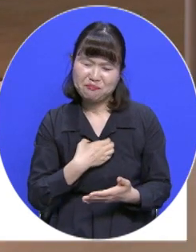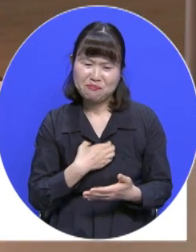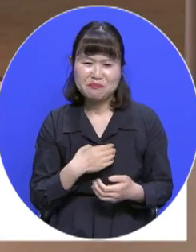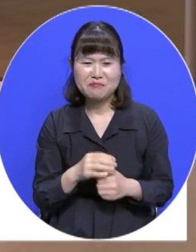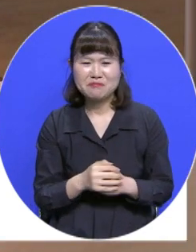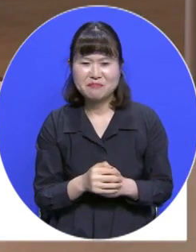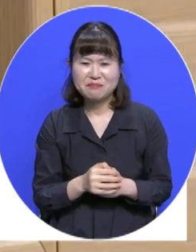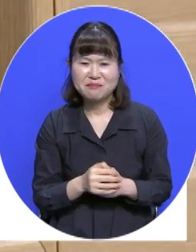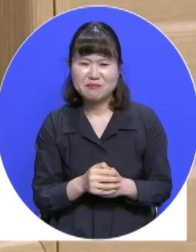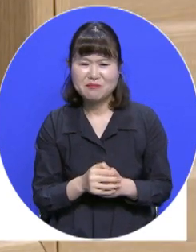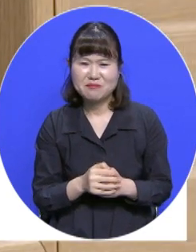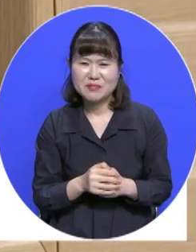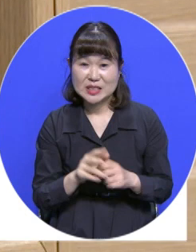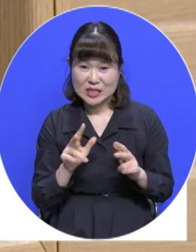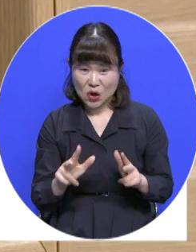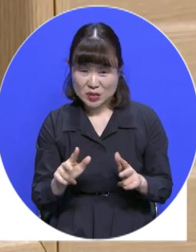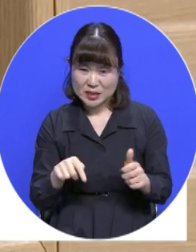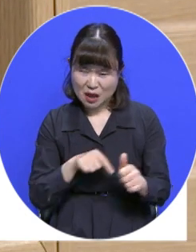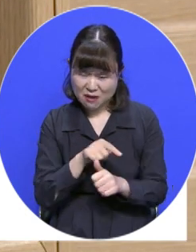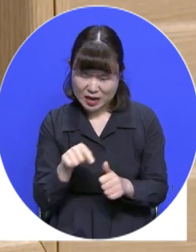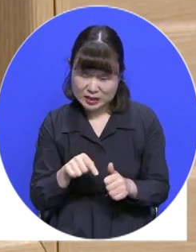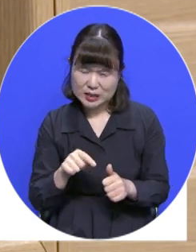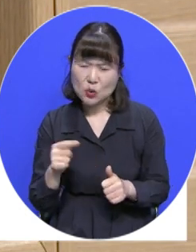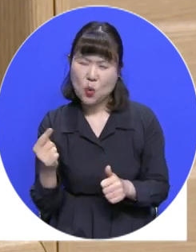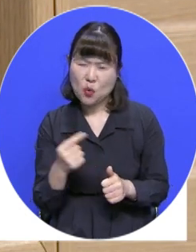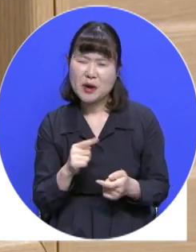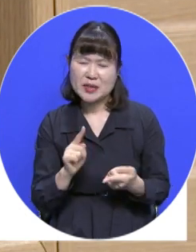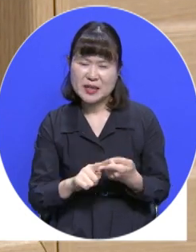된다라고 이렇게 해야지만